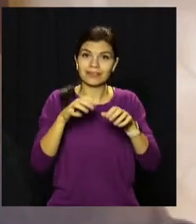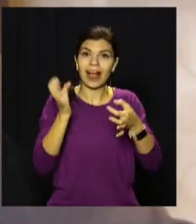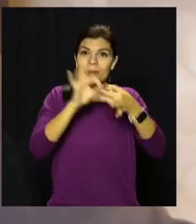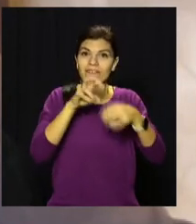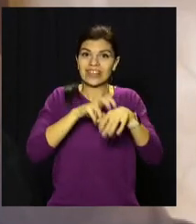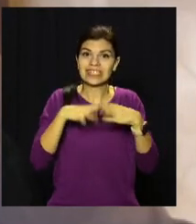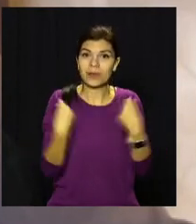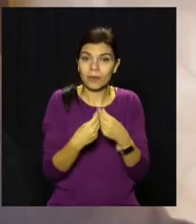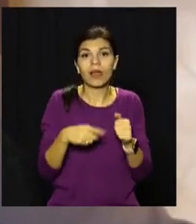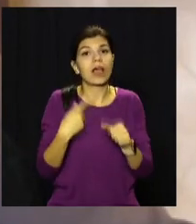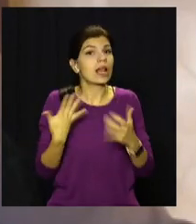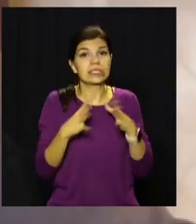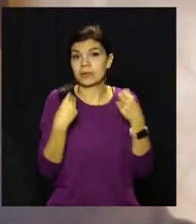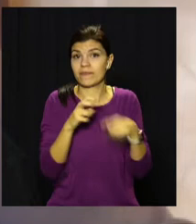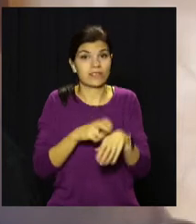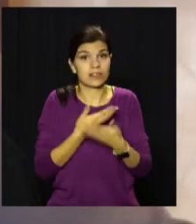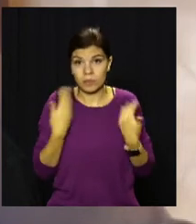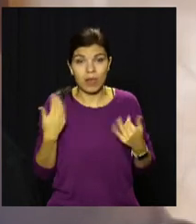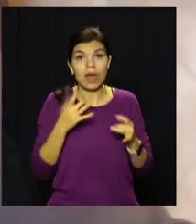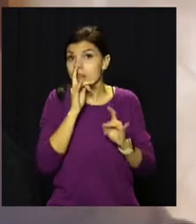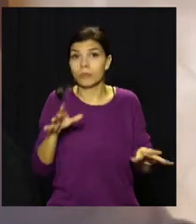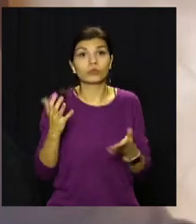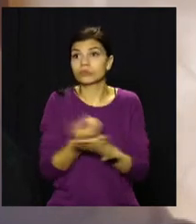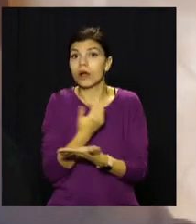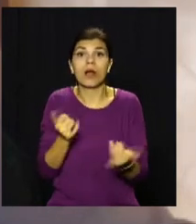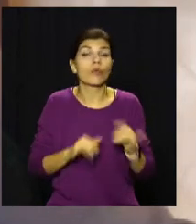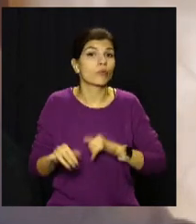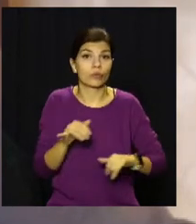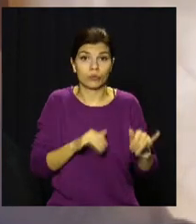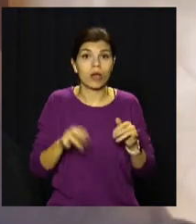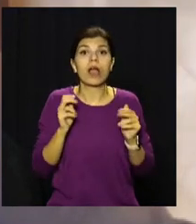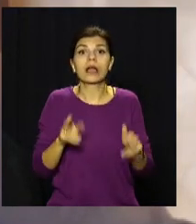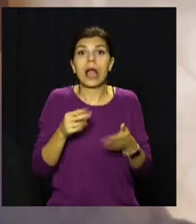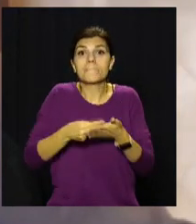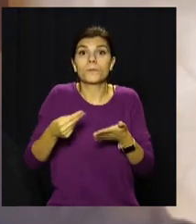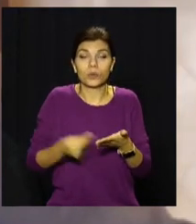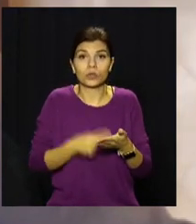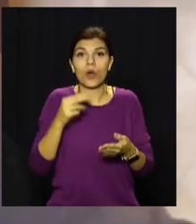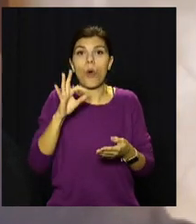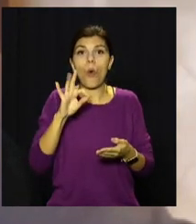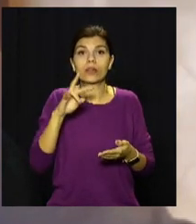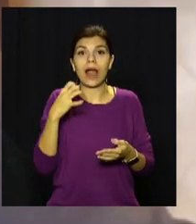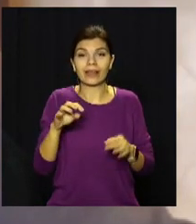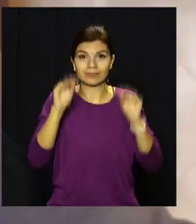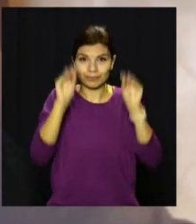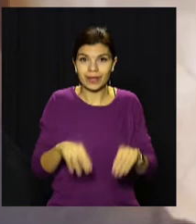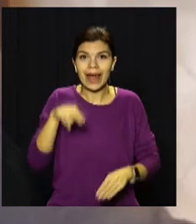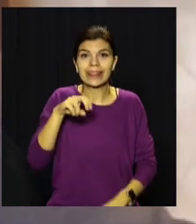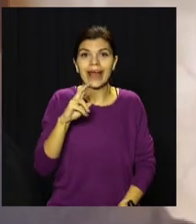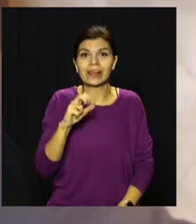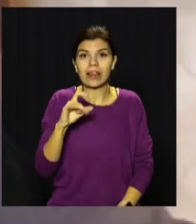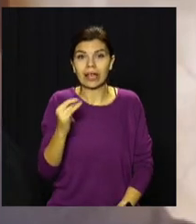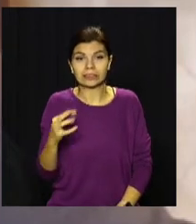якщо немає сімейного лікаря і не буде знайдено, відповідно, як підписувати онлайн-декларацію, то